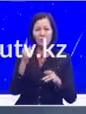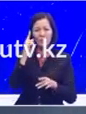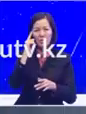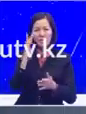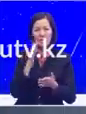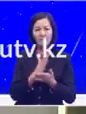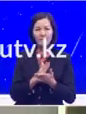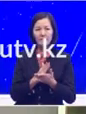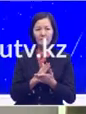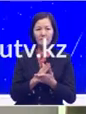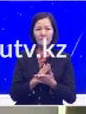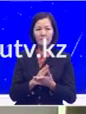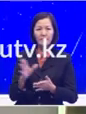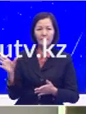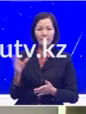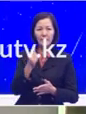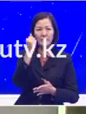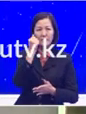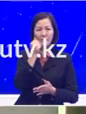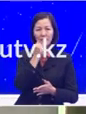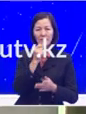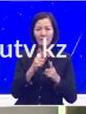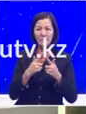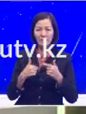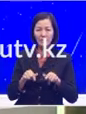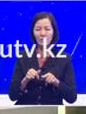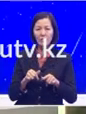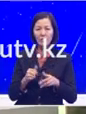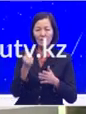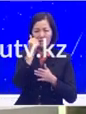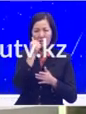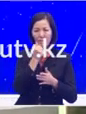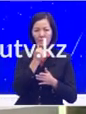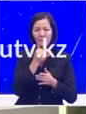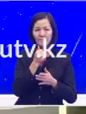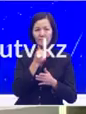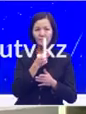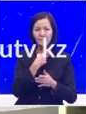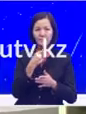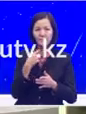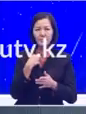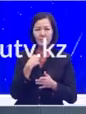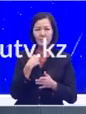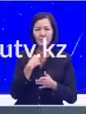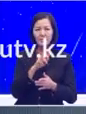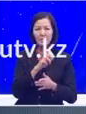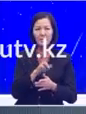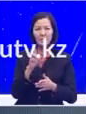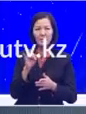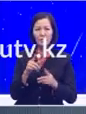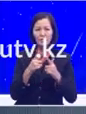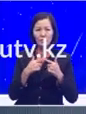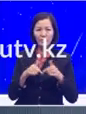ойлаймын. Баршаңызға рахмет, ұйымдастырушыларға рахмет. Және Талдықорғандағы біздің Бейсен ағамыз құрып